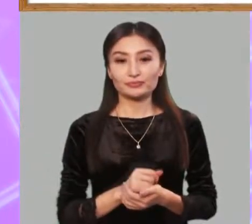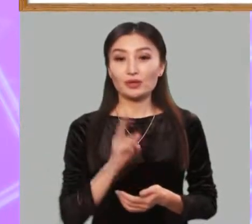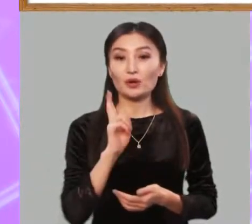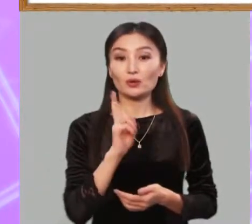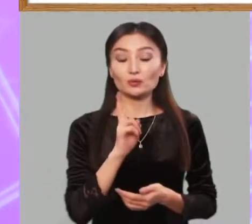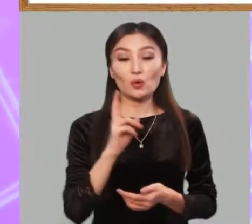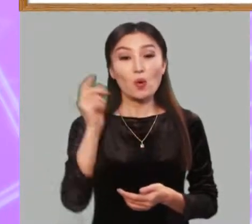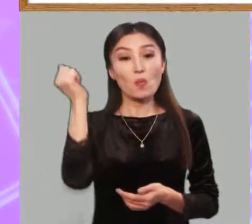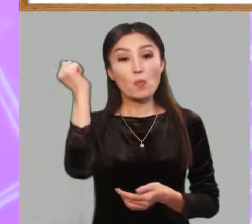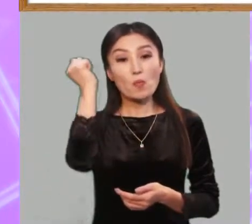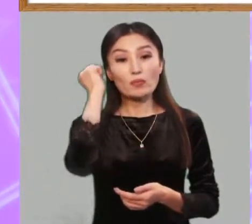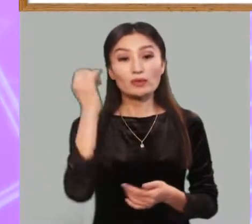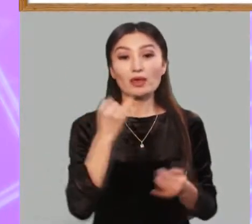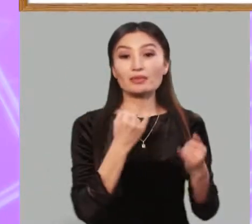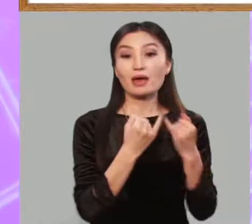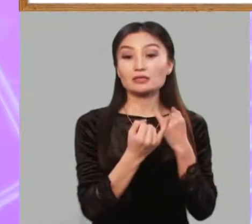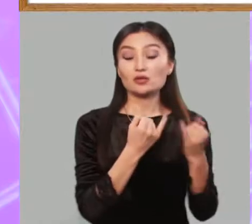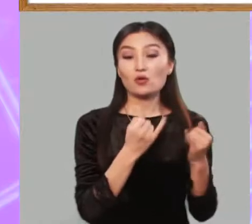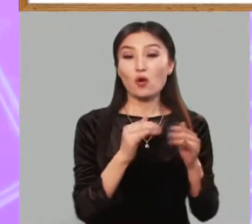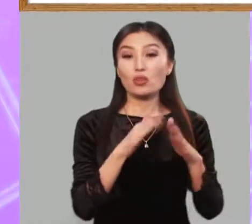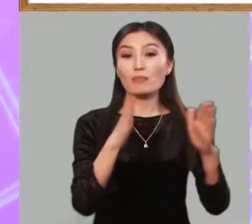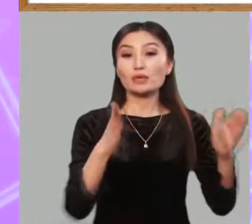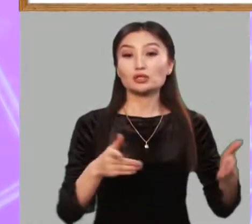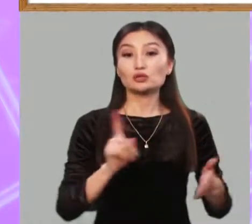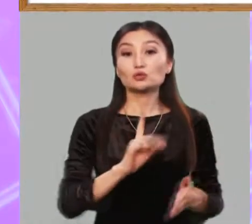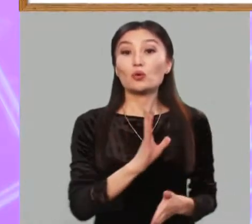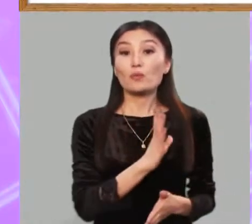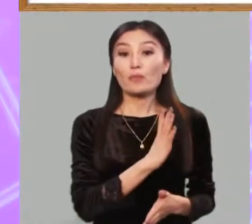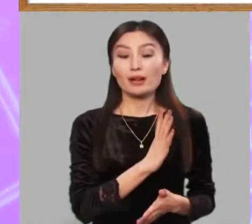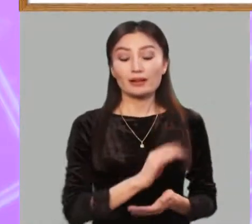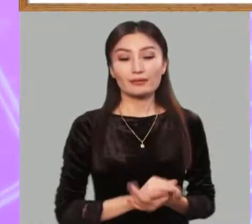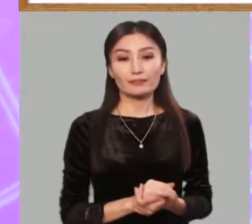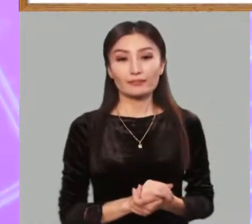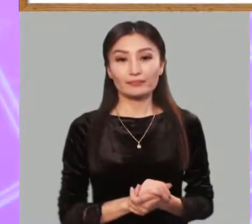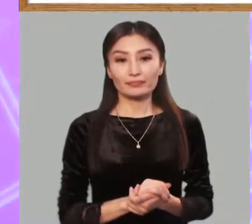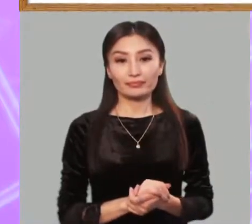Кто помнит на зеленом ящике, что было?